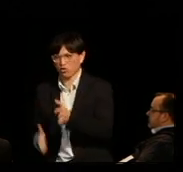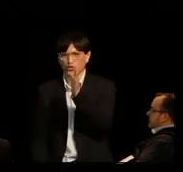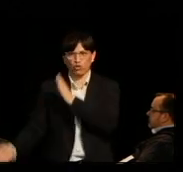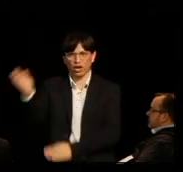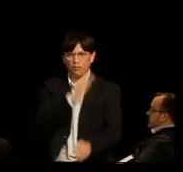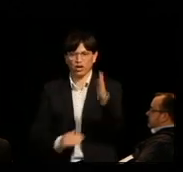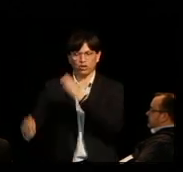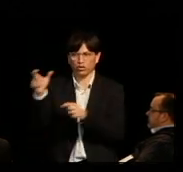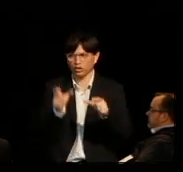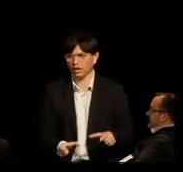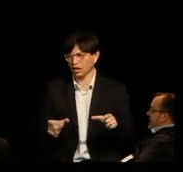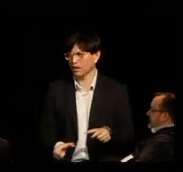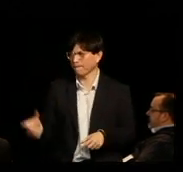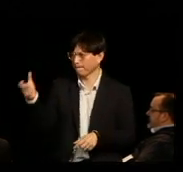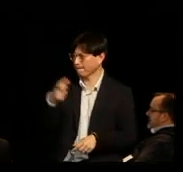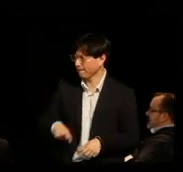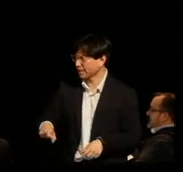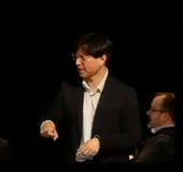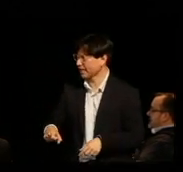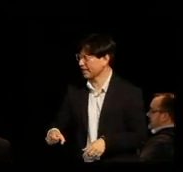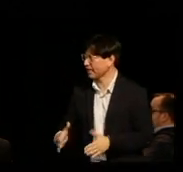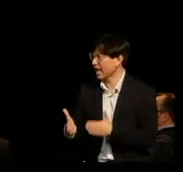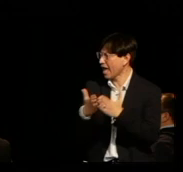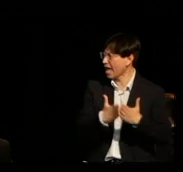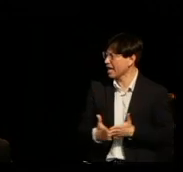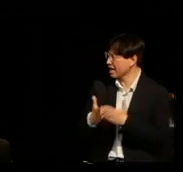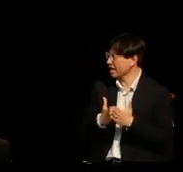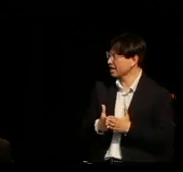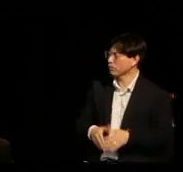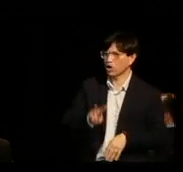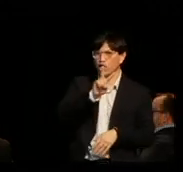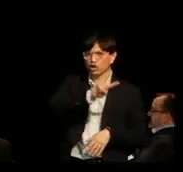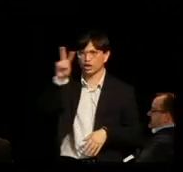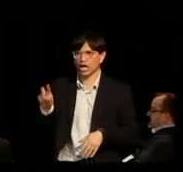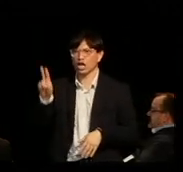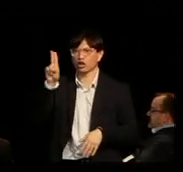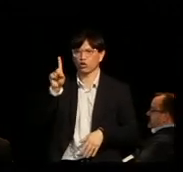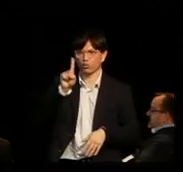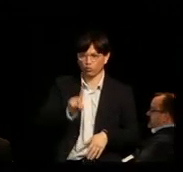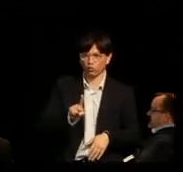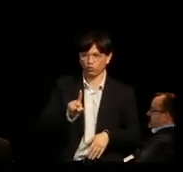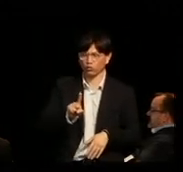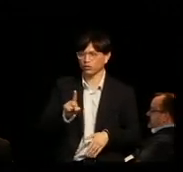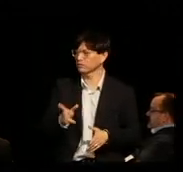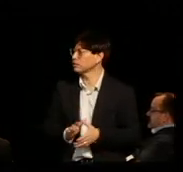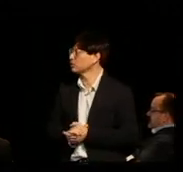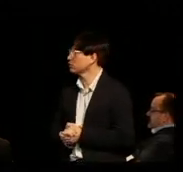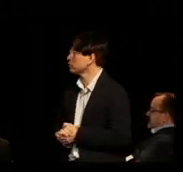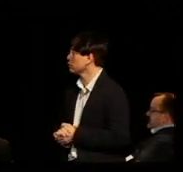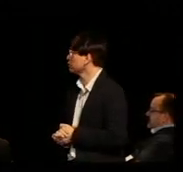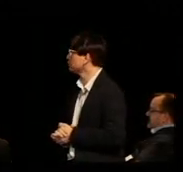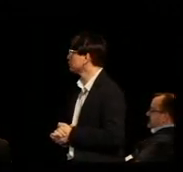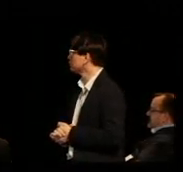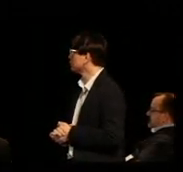disabilità perché la rivista catechetiche d' educazione nel 2021 ha dedicato un numero a questo tema Ci sono vari articoli